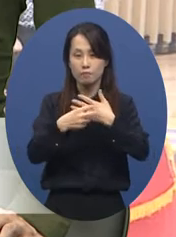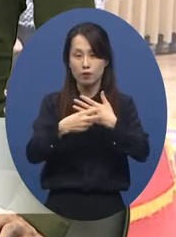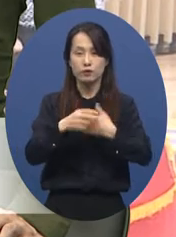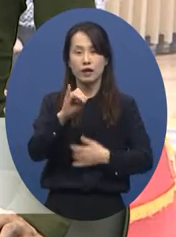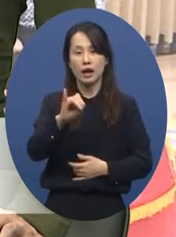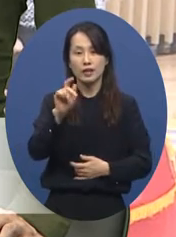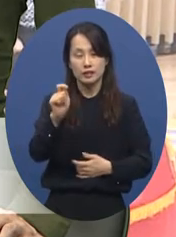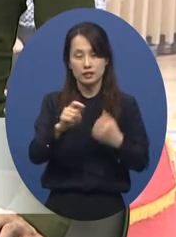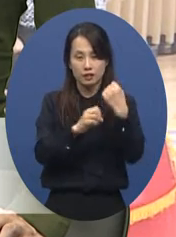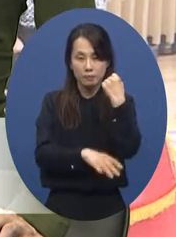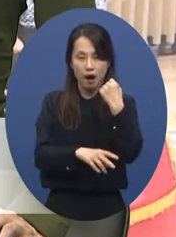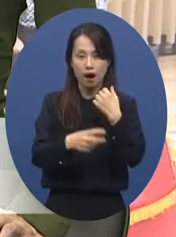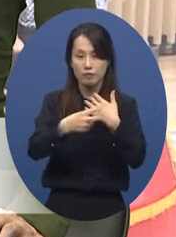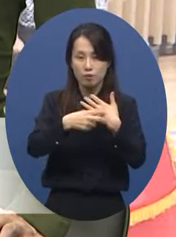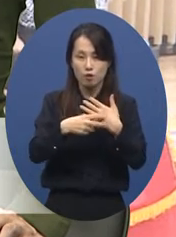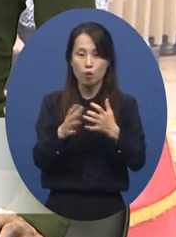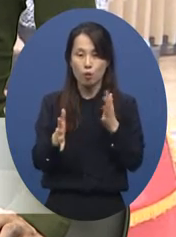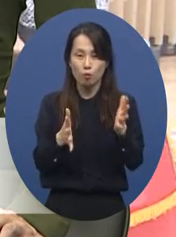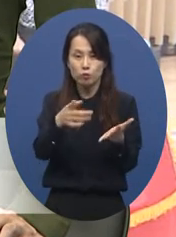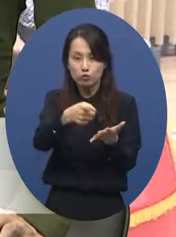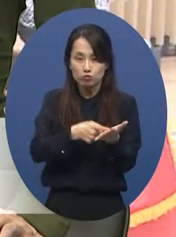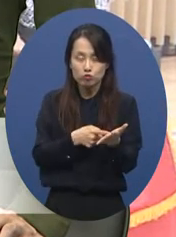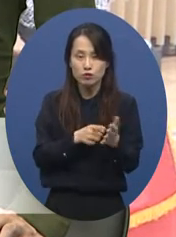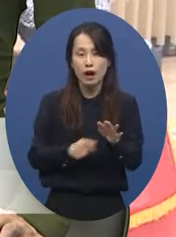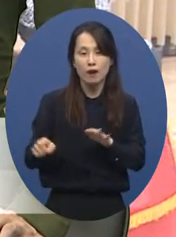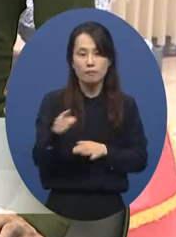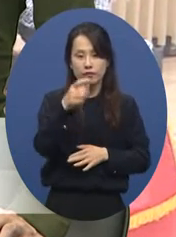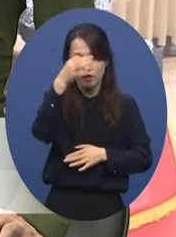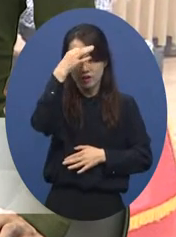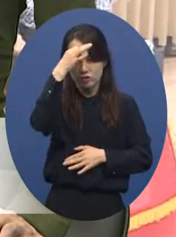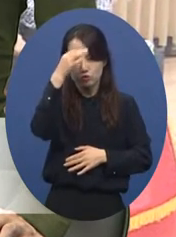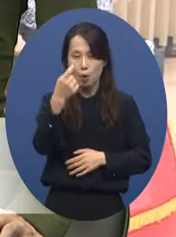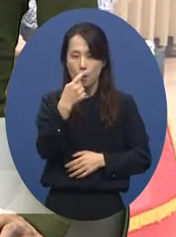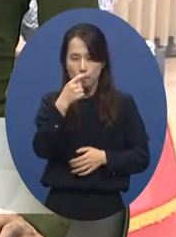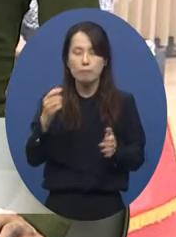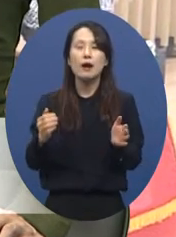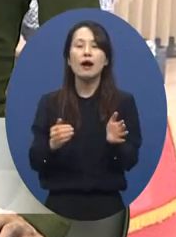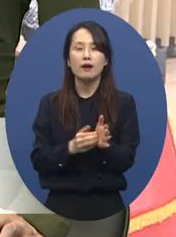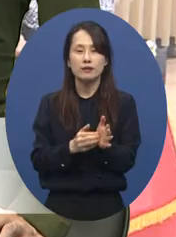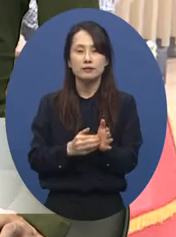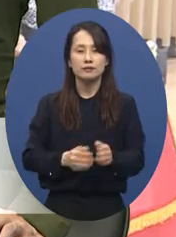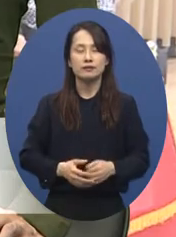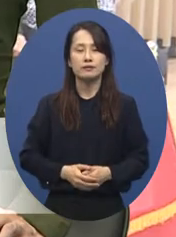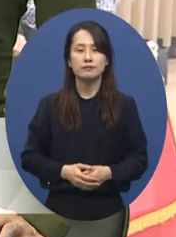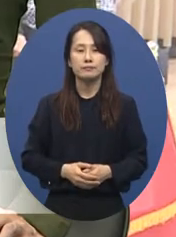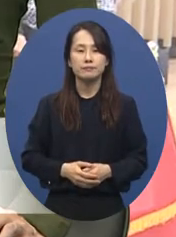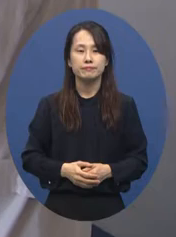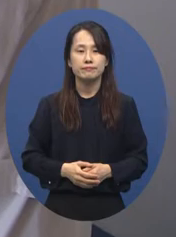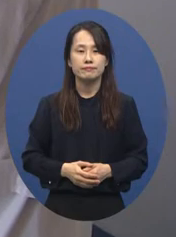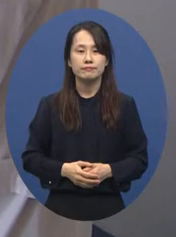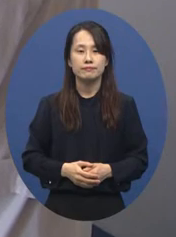진료와 로보 수술 등 선진 의료기술을 외워 갖습니다 최창수 기자입니다